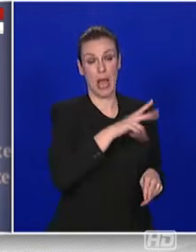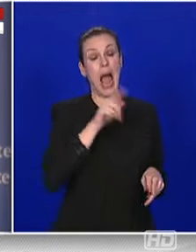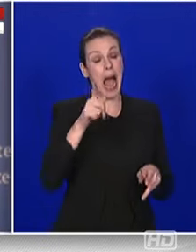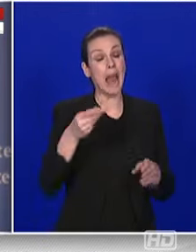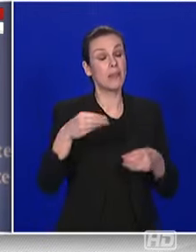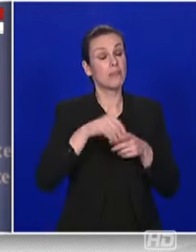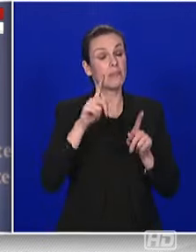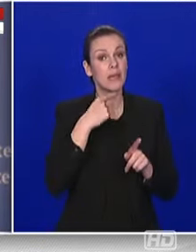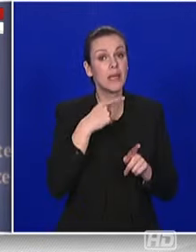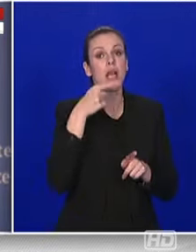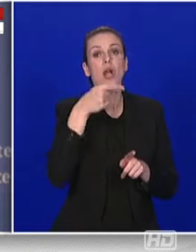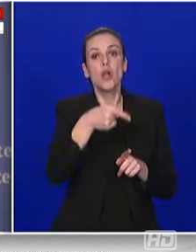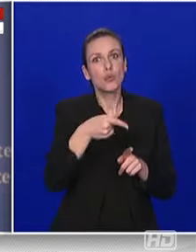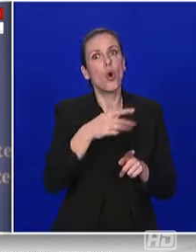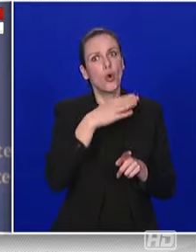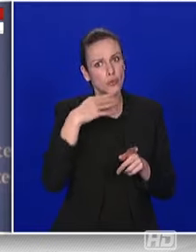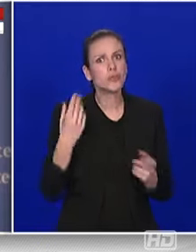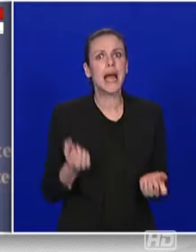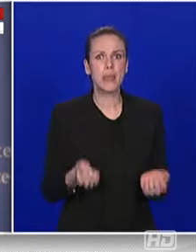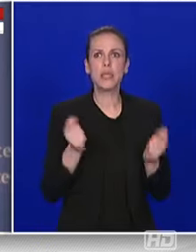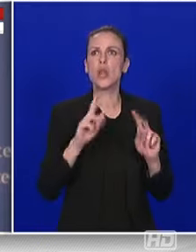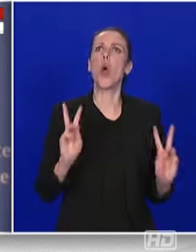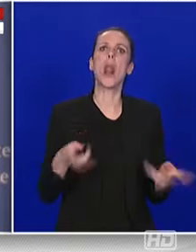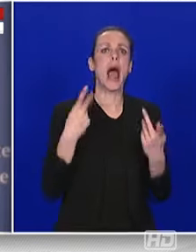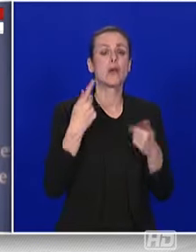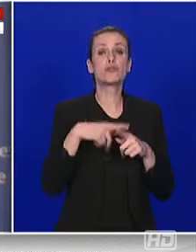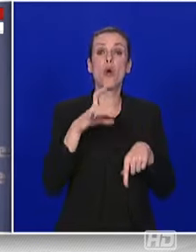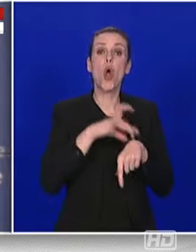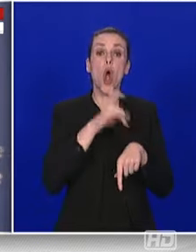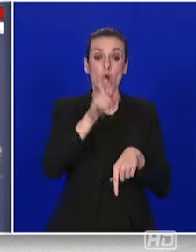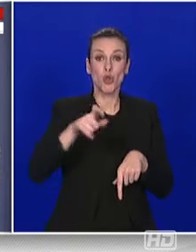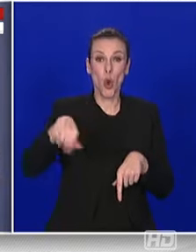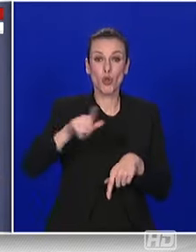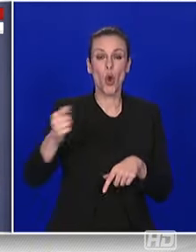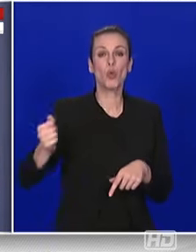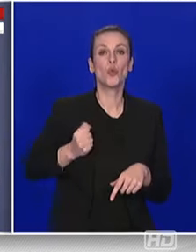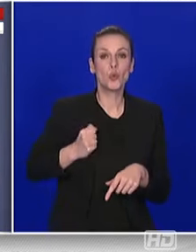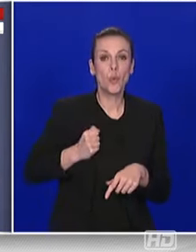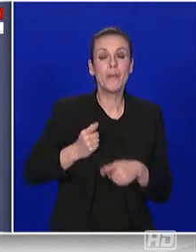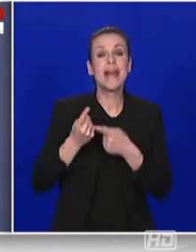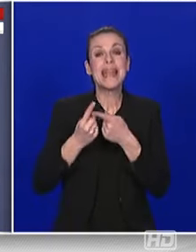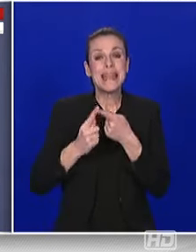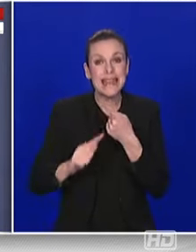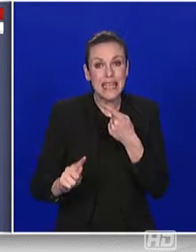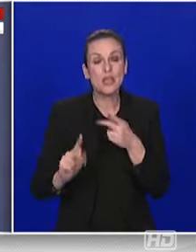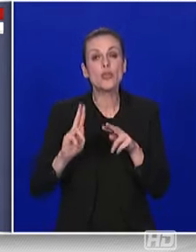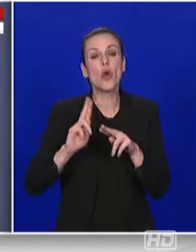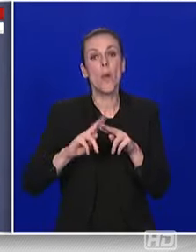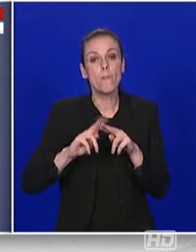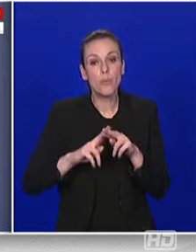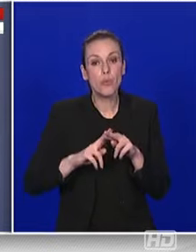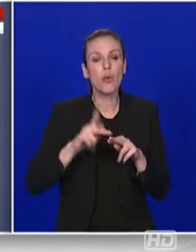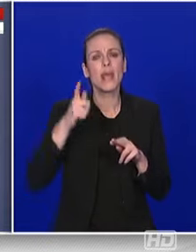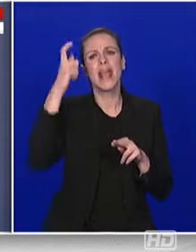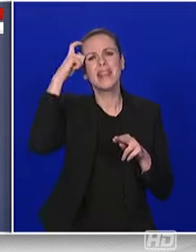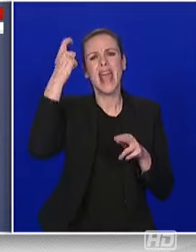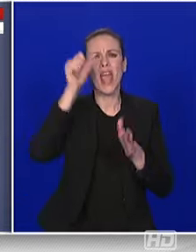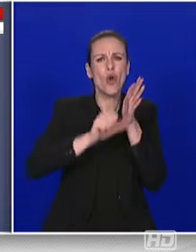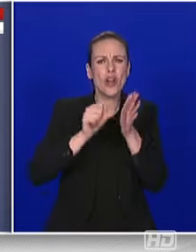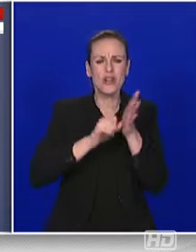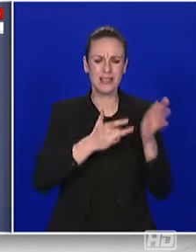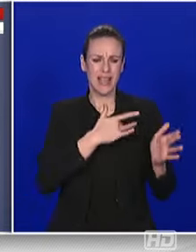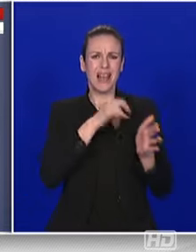da je to krajnje zahtjevno iz razloga što će liječnici iz KB Dubrava dijelom i dalje participirati i neurokirurzi i